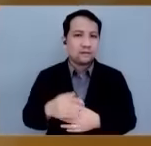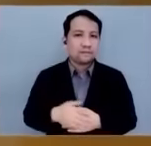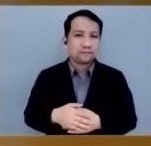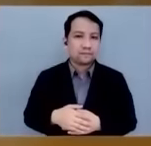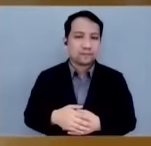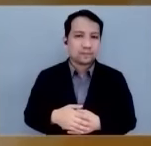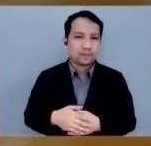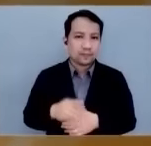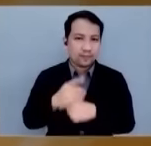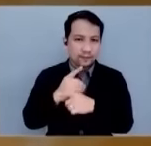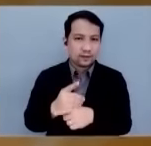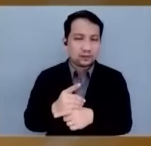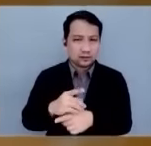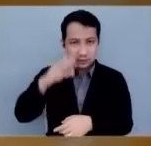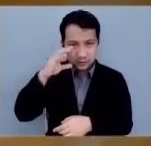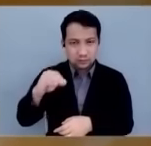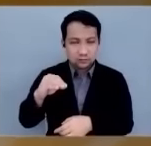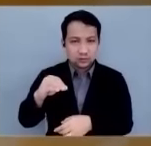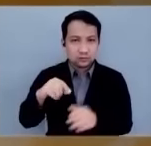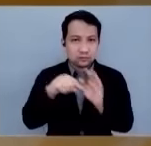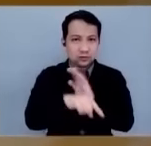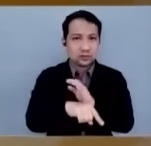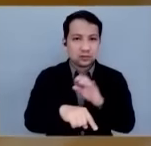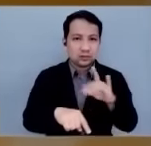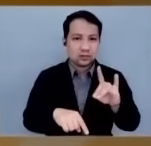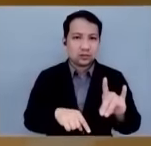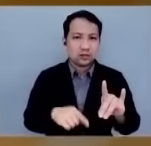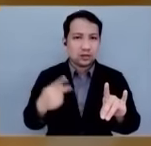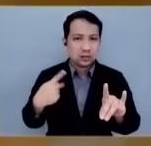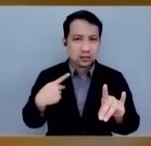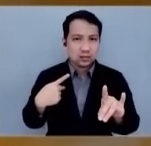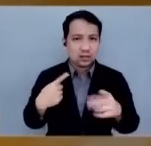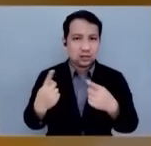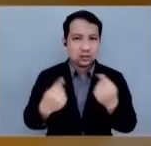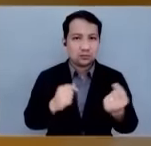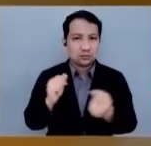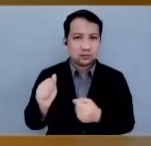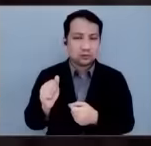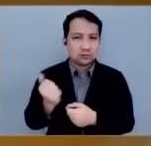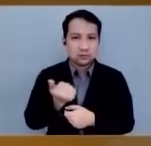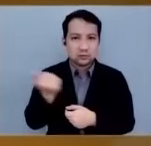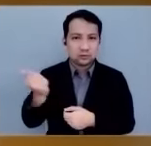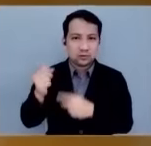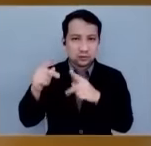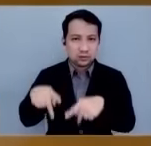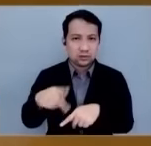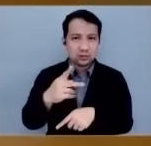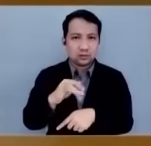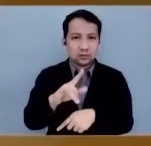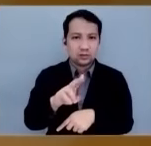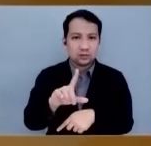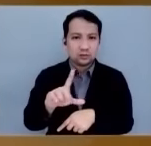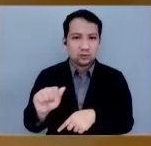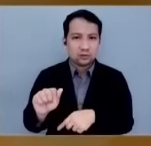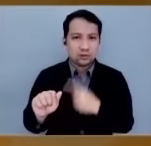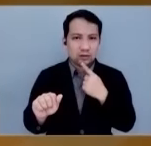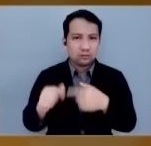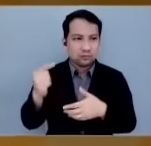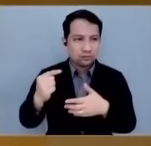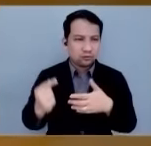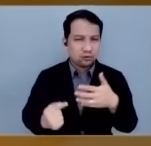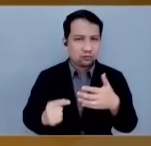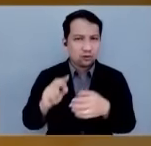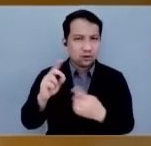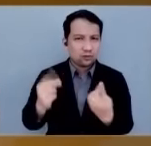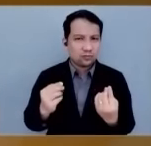Depensa ng lalaking pumatay sa aso, meron daw ginawa sa ibang tao si Kilua. Pero di niya idinitalye kung ano ang